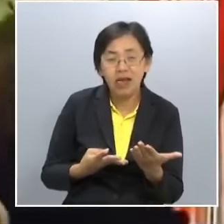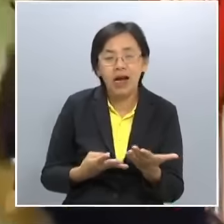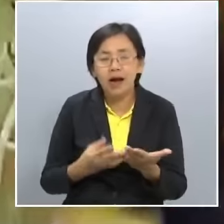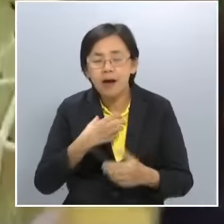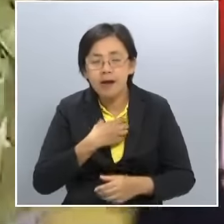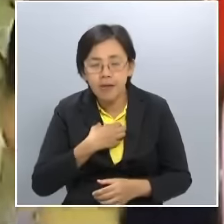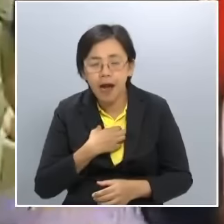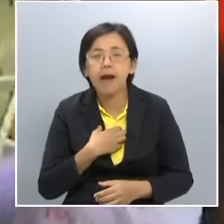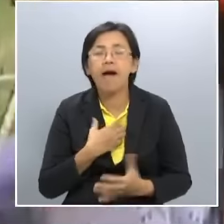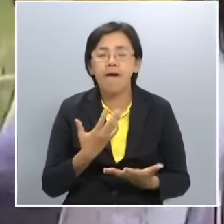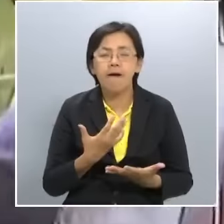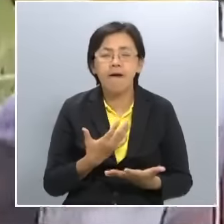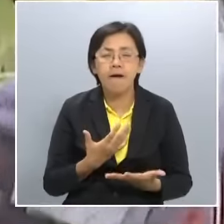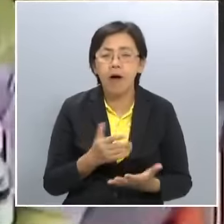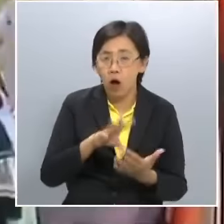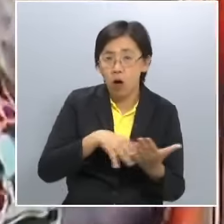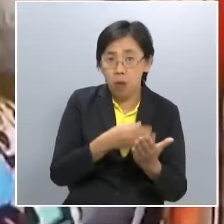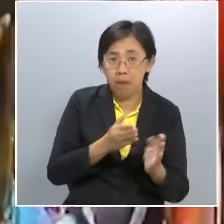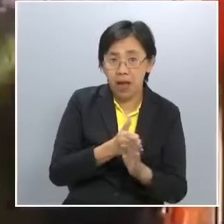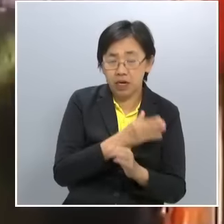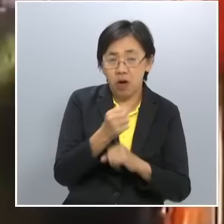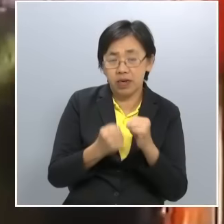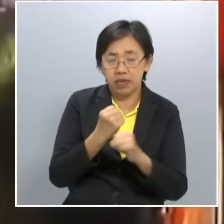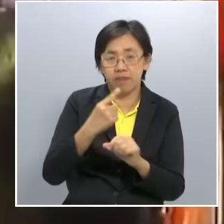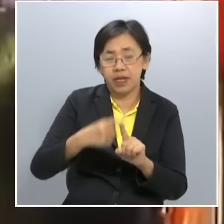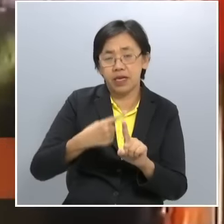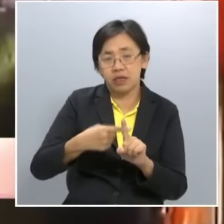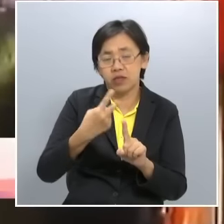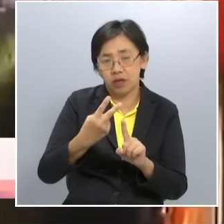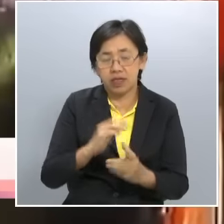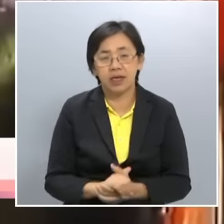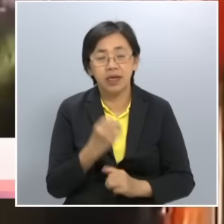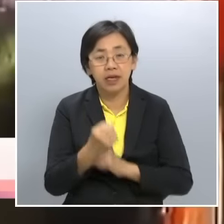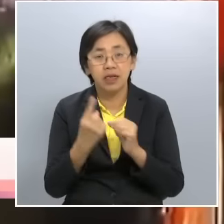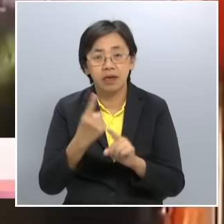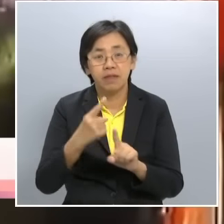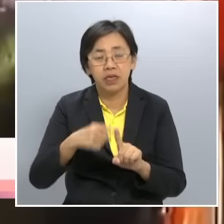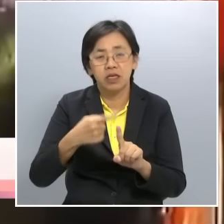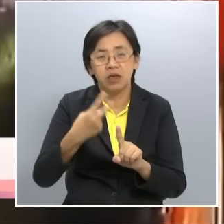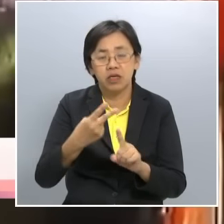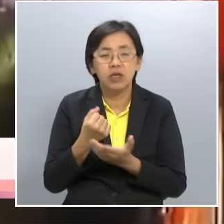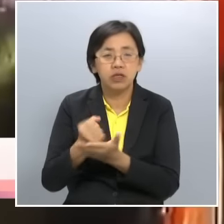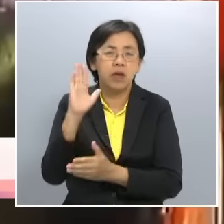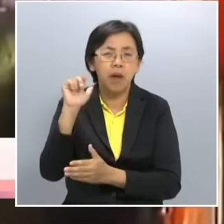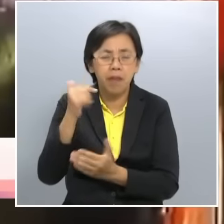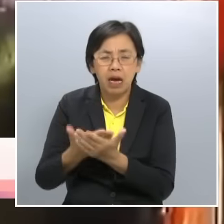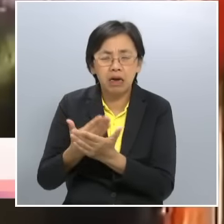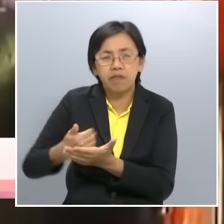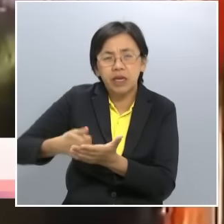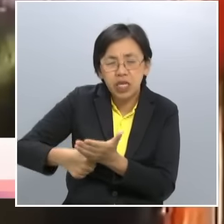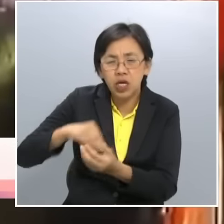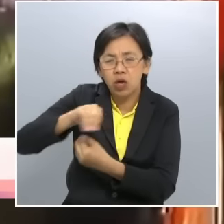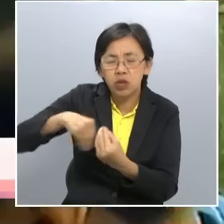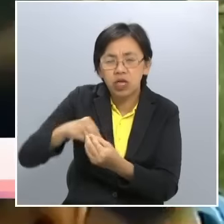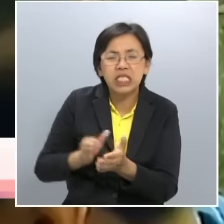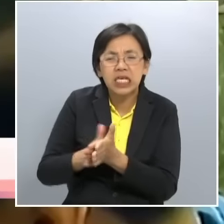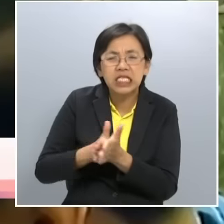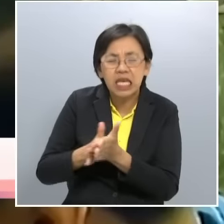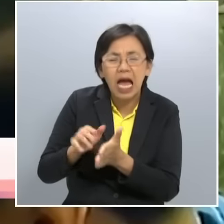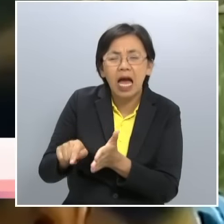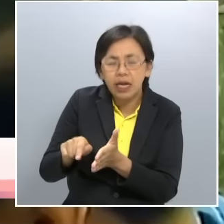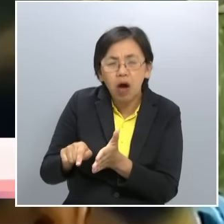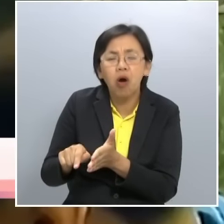หตุเนี่ยเป็นเวลานานถึง1ปีกับ2เดือนแล้วนะครับเพื่อจะหาเงินเนี่ยไปช่วยพ่อแม่ปลดหนี้สินธุรกิจแชร์ลูกโซ่